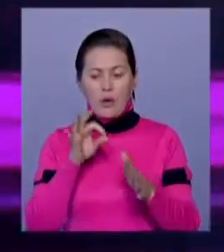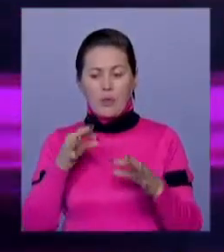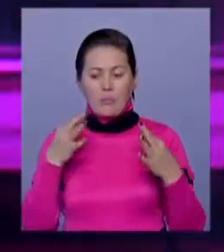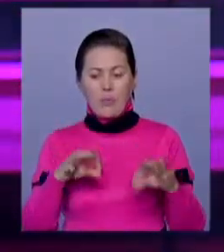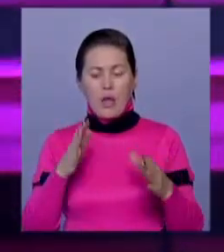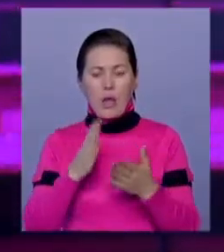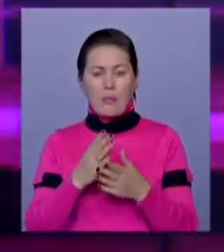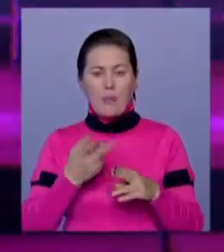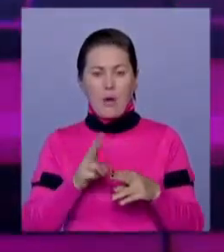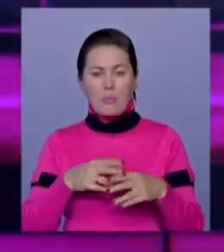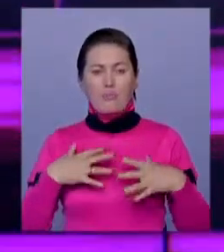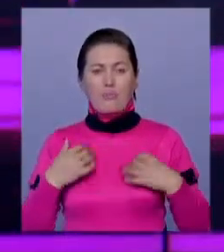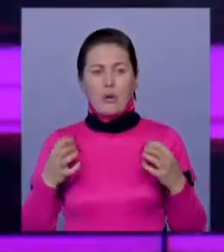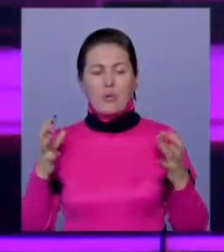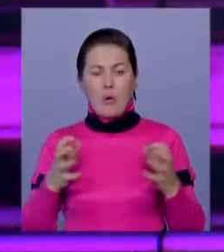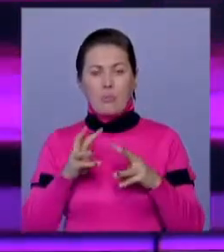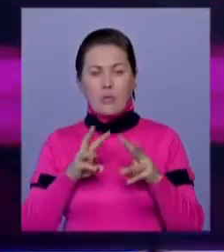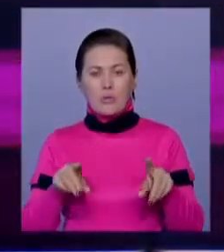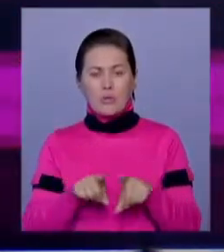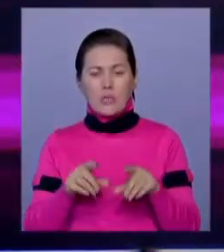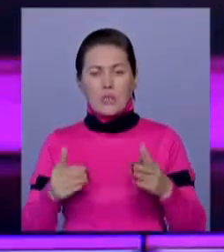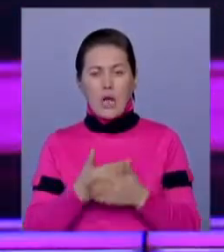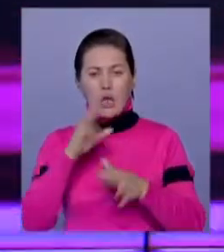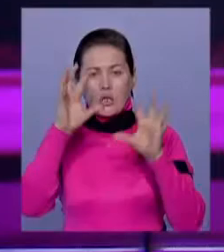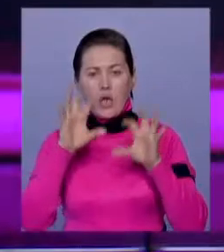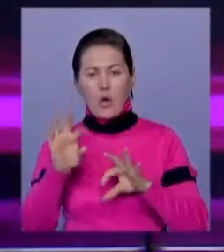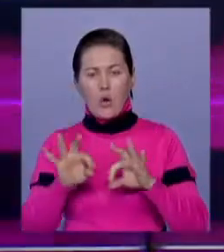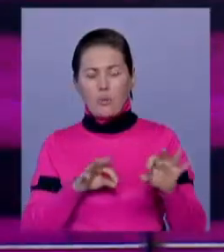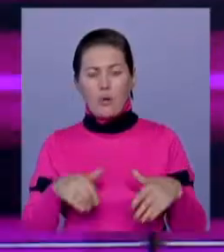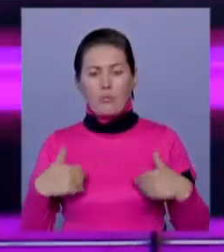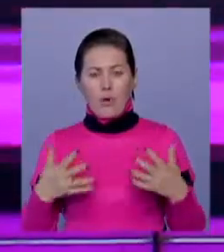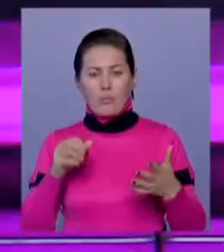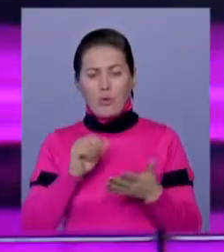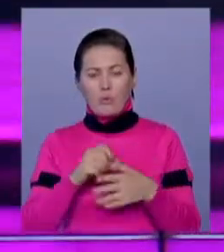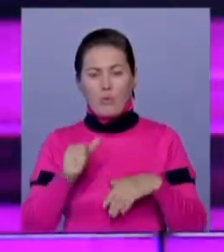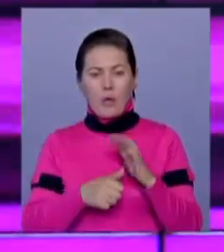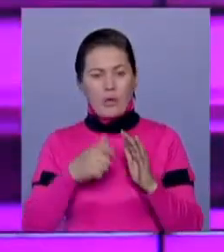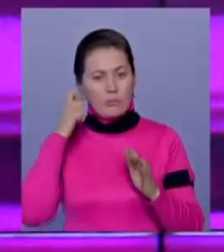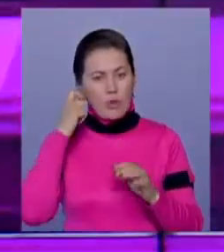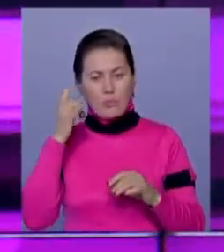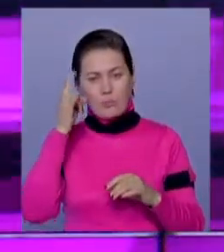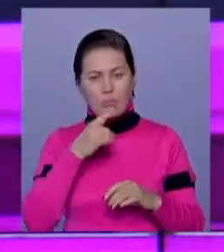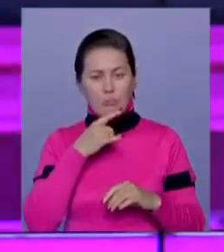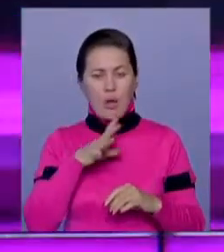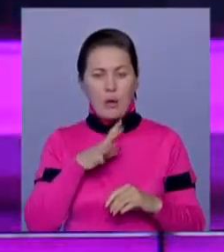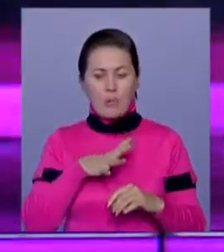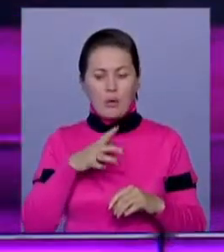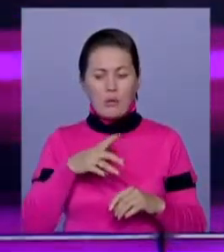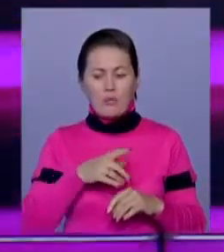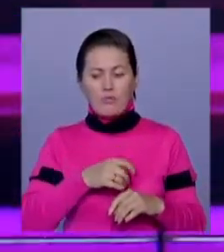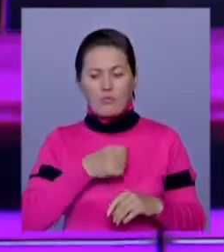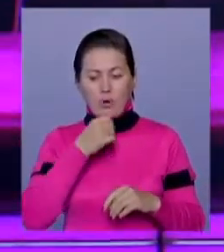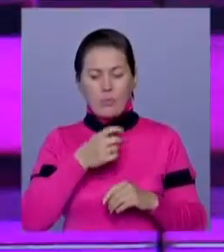бар. Еліміздің денсаулық сақтау министрлігі жаңа заң жобасын ұсынбақ. Құжатта 16 жасқа толған қазақстандықтар ересектер